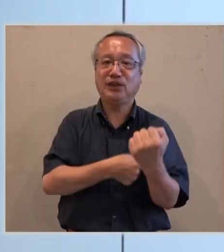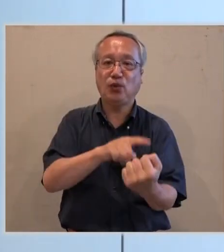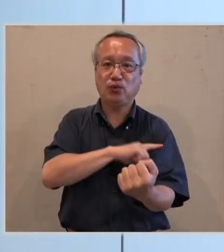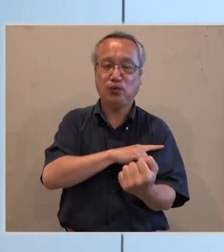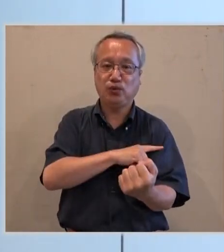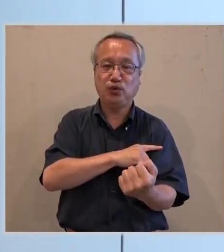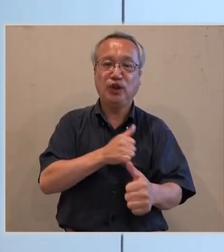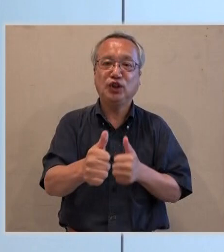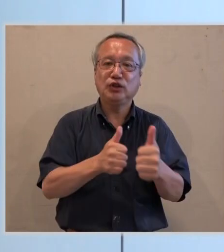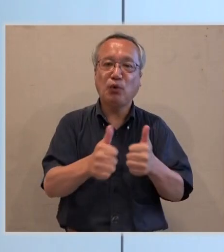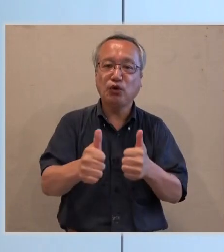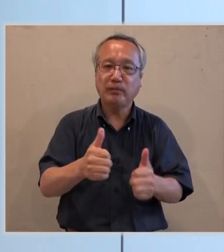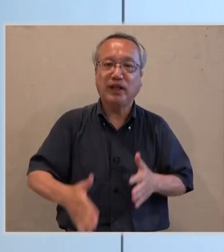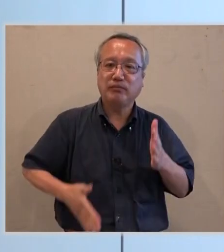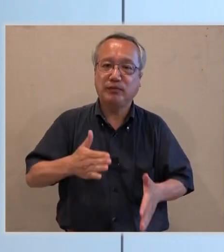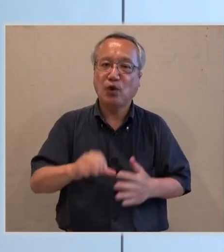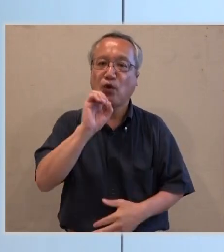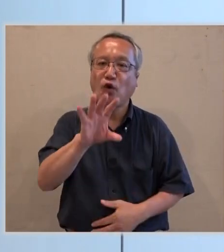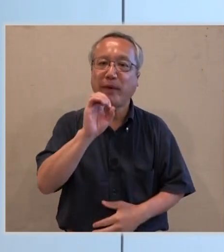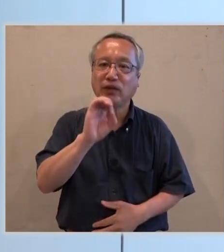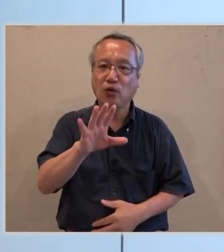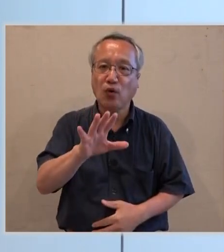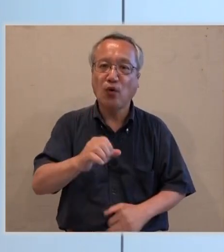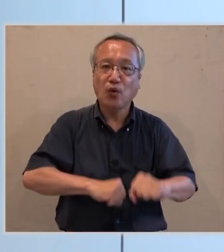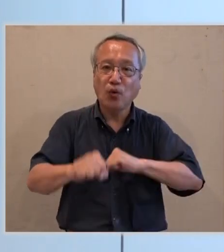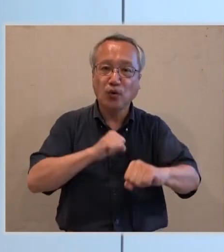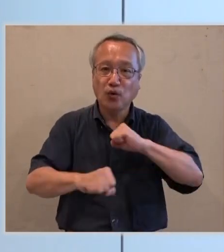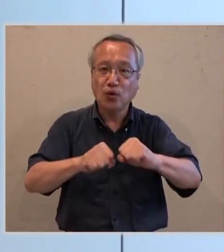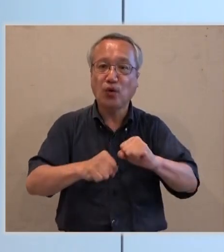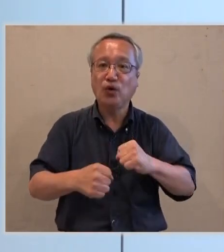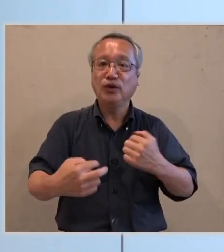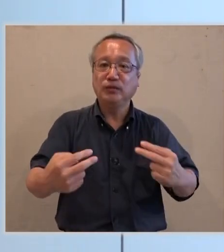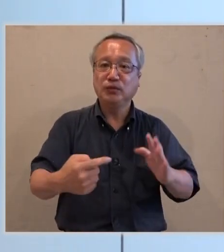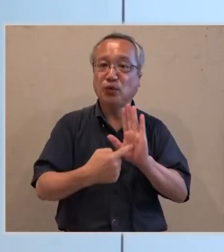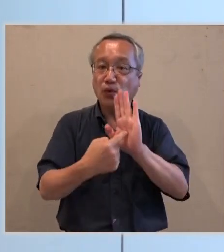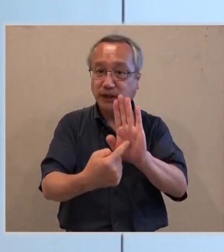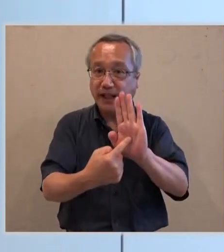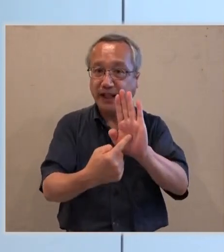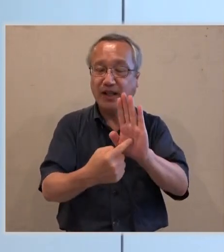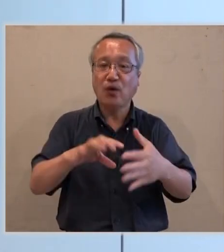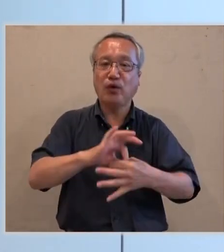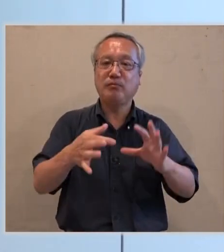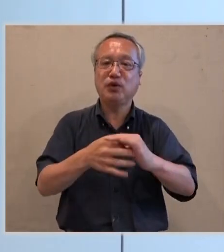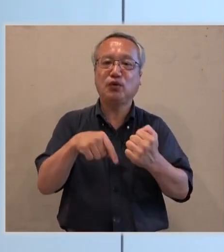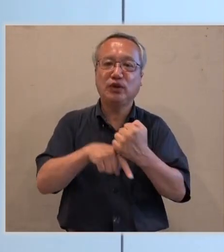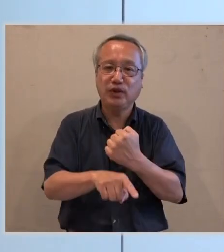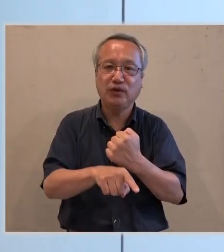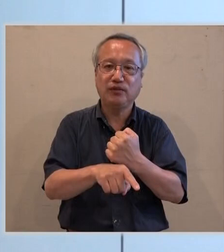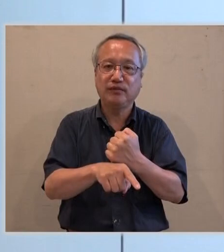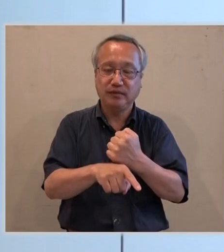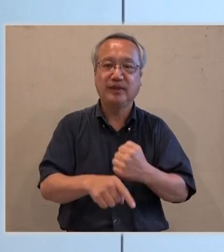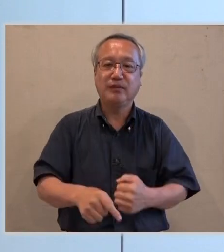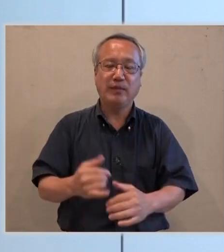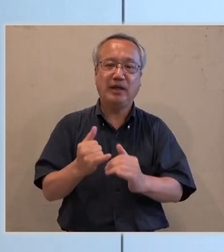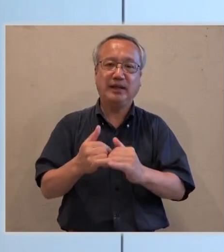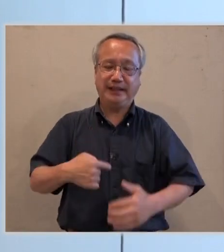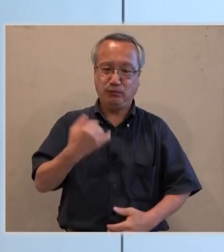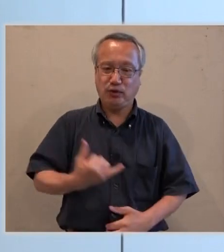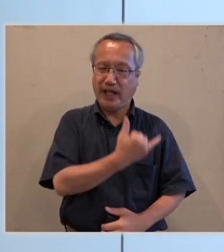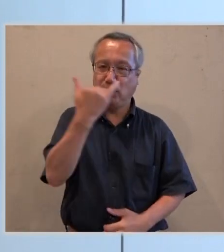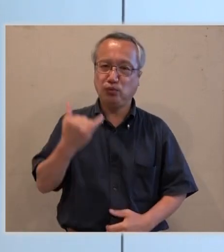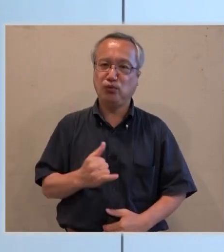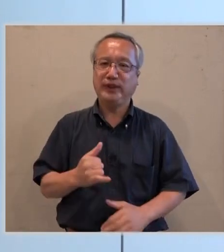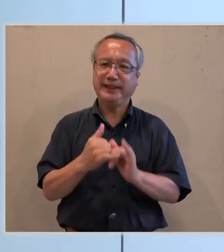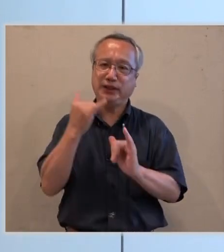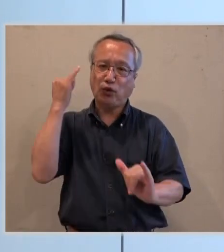してコメントを通してまた行動を通してオリンピックの価値であったりとかその個人のライフヒストリーなどを提示してくれている